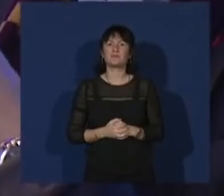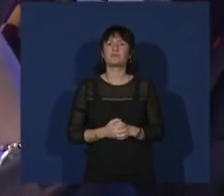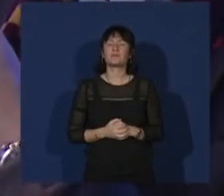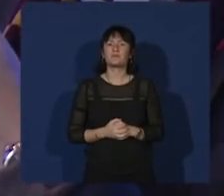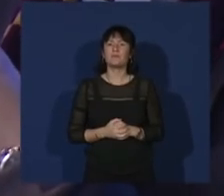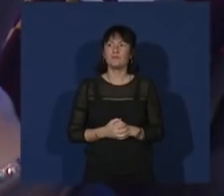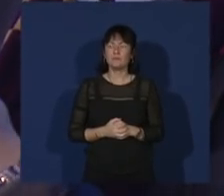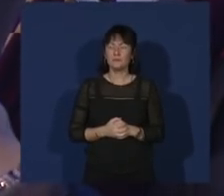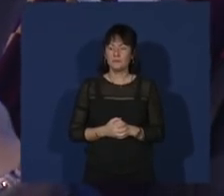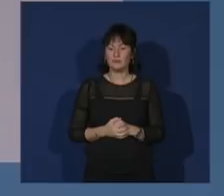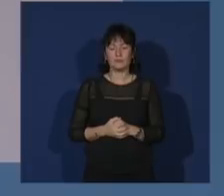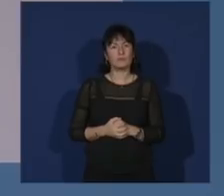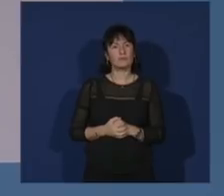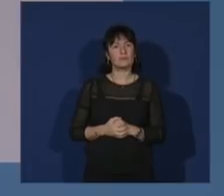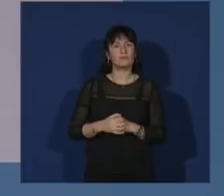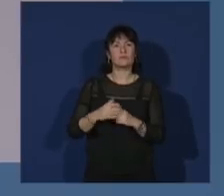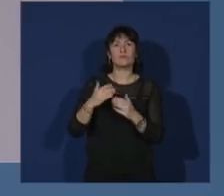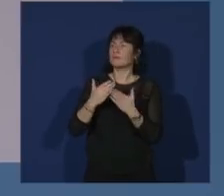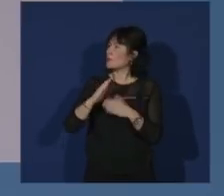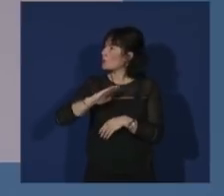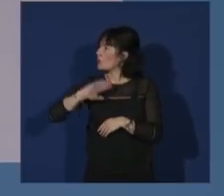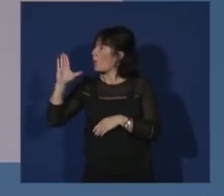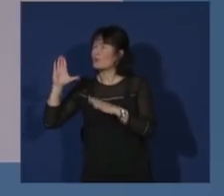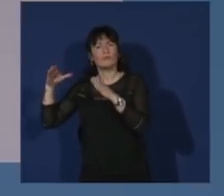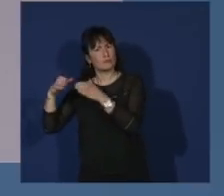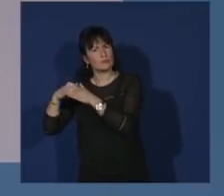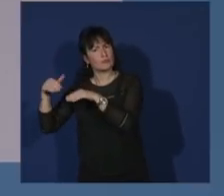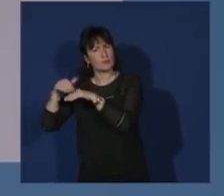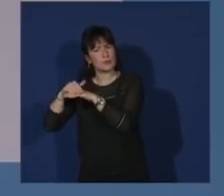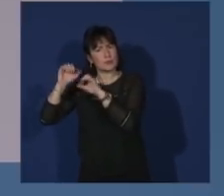politique aurait fait confiance, aurait fait cet acte de transparence que de mener